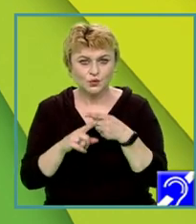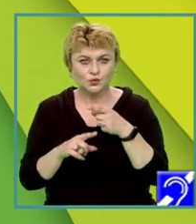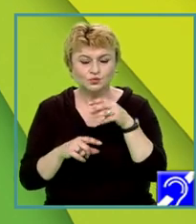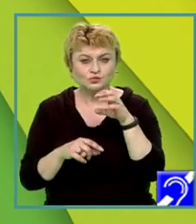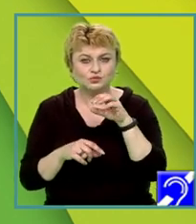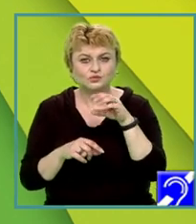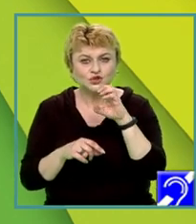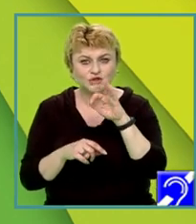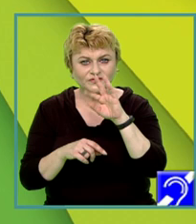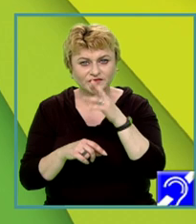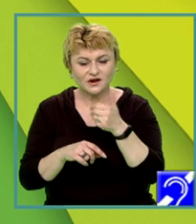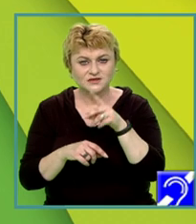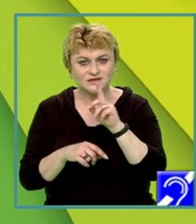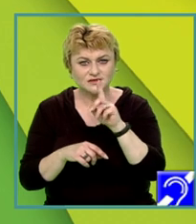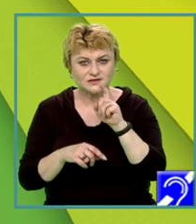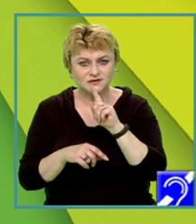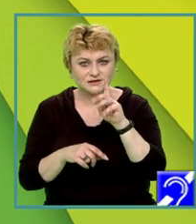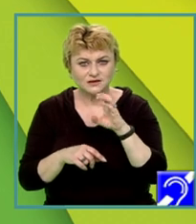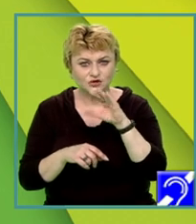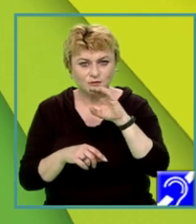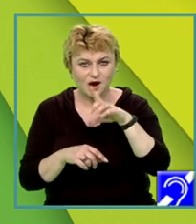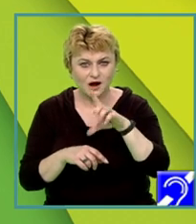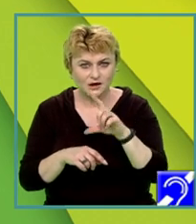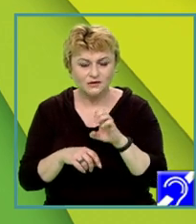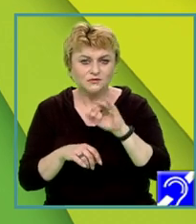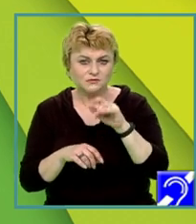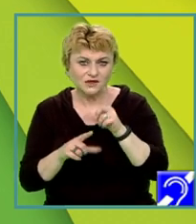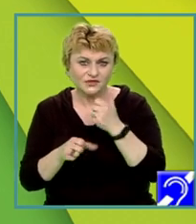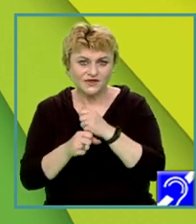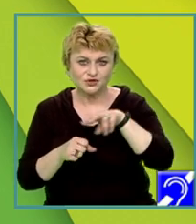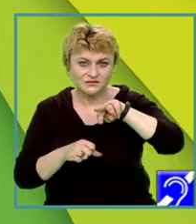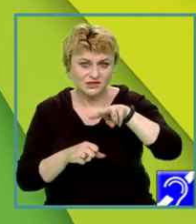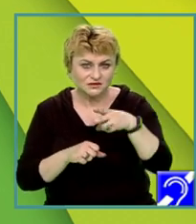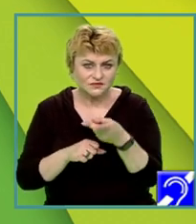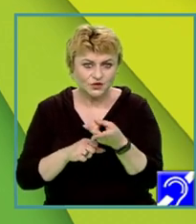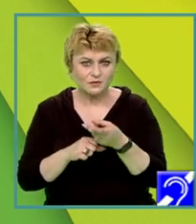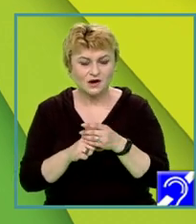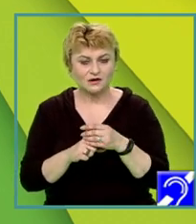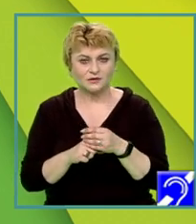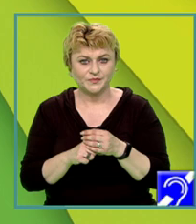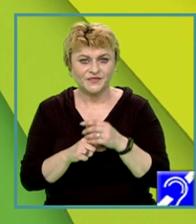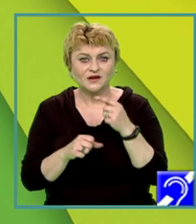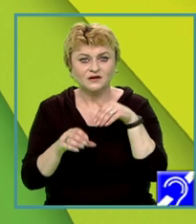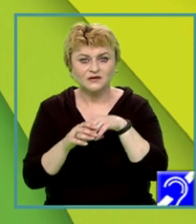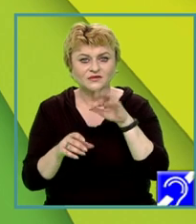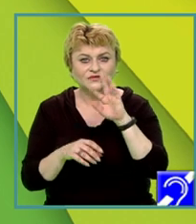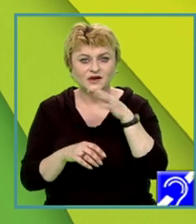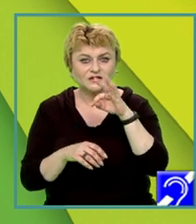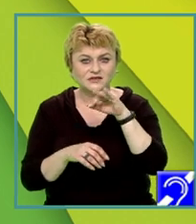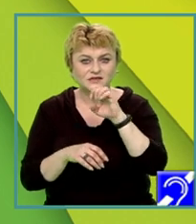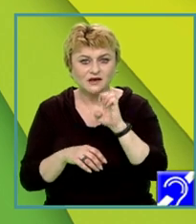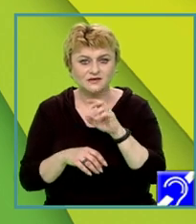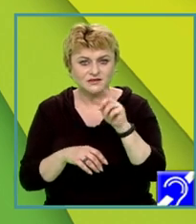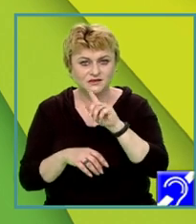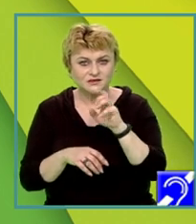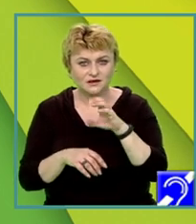trebuie să facem transformarea fie din fracție ordinară în fracție zecimală fie viceversa în